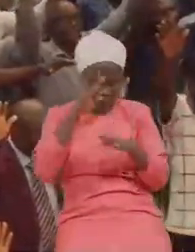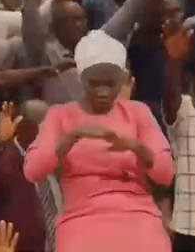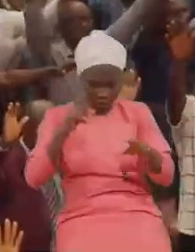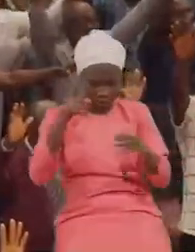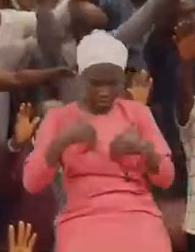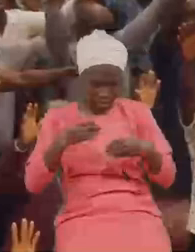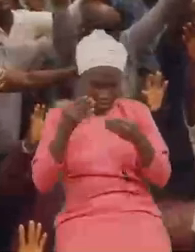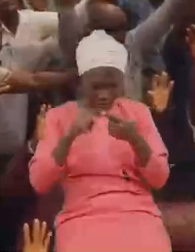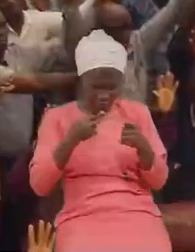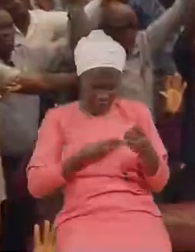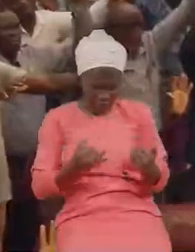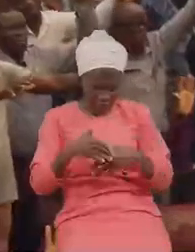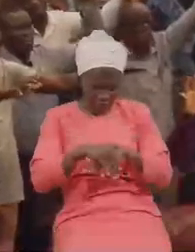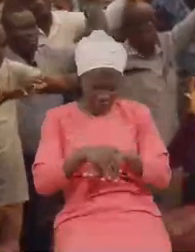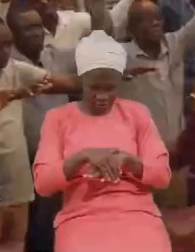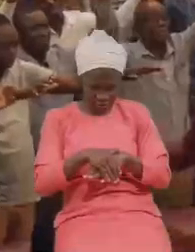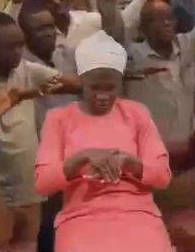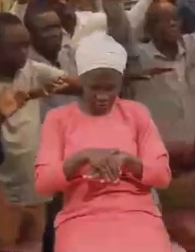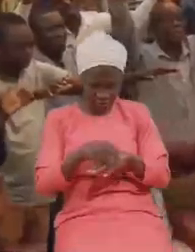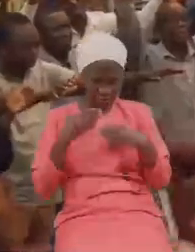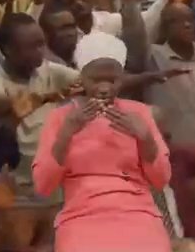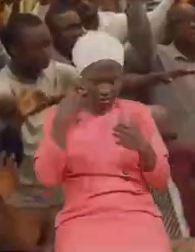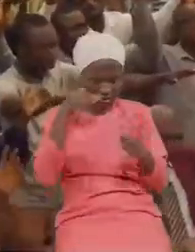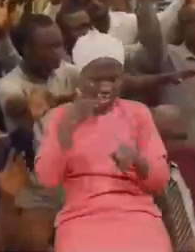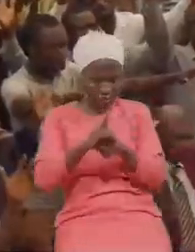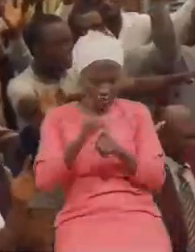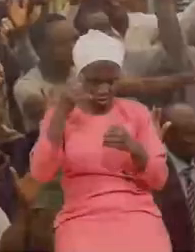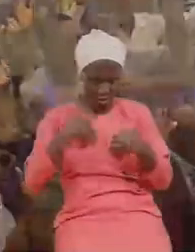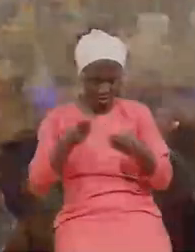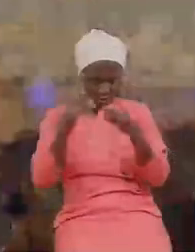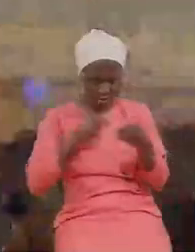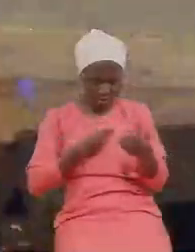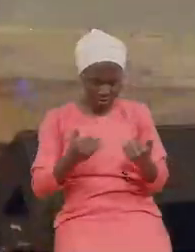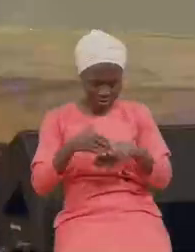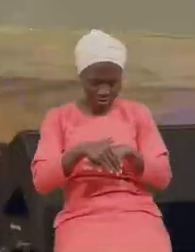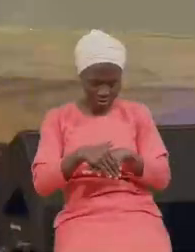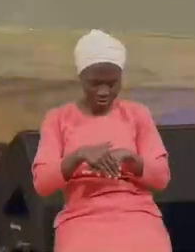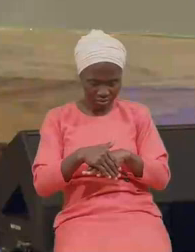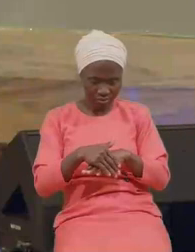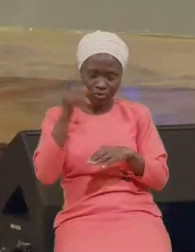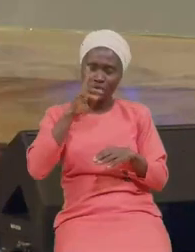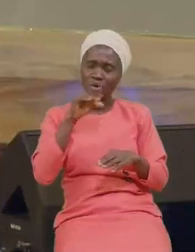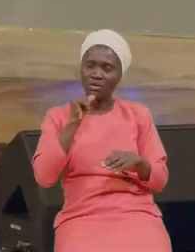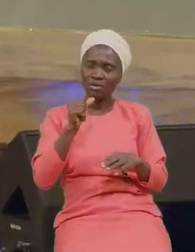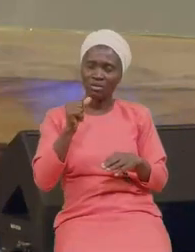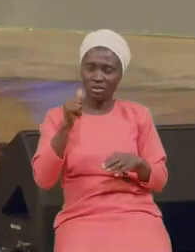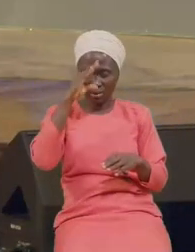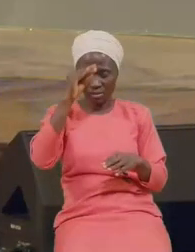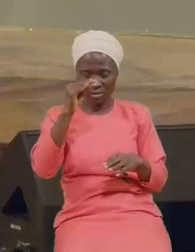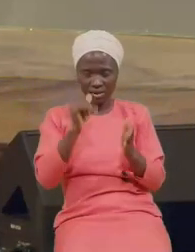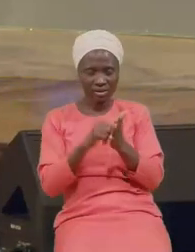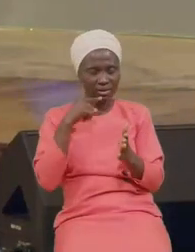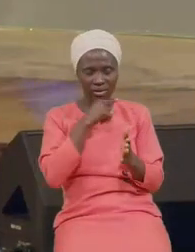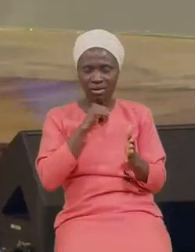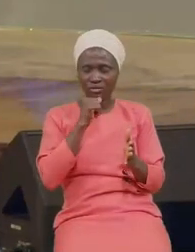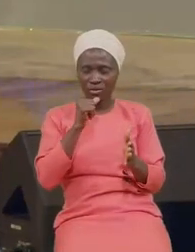tu nous as lancé ce soir je te remercions pour les promesses que tu me donnes ce soir tu n'es pas un homme pour mentir ni un